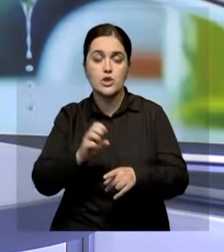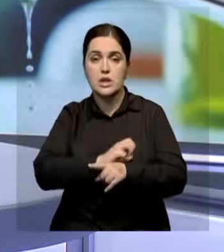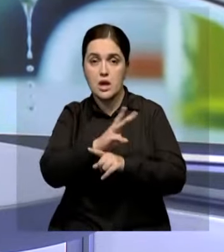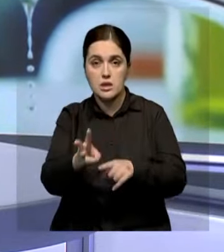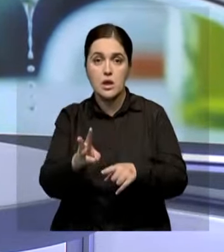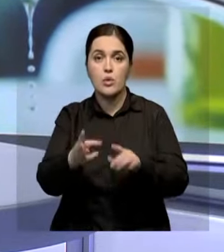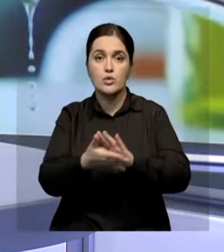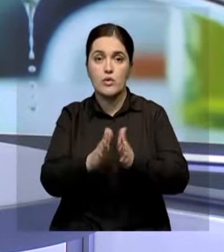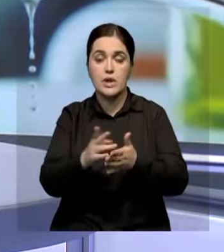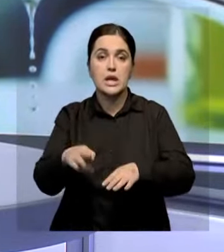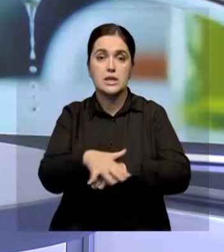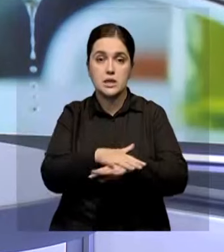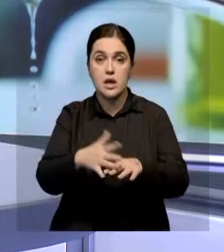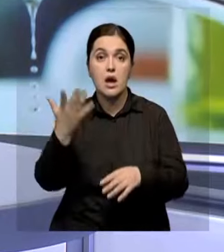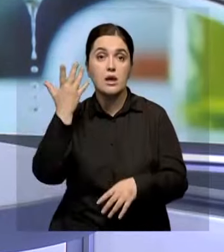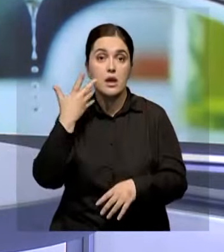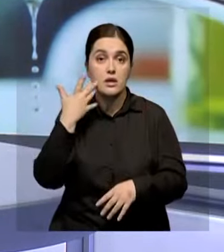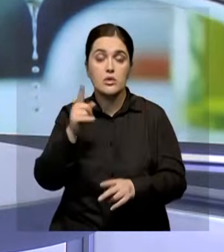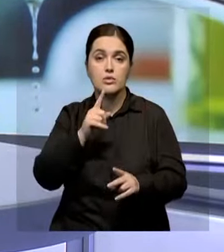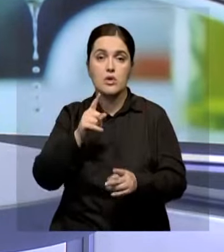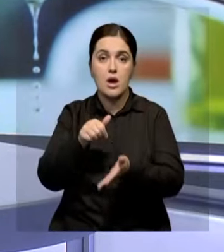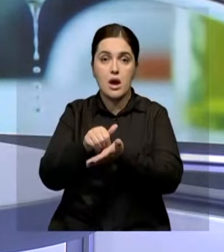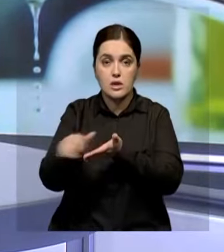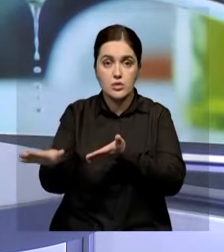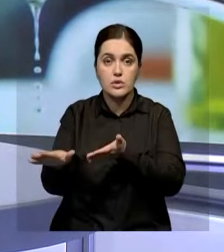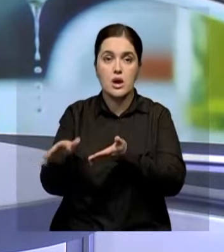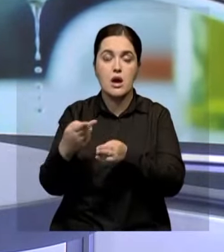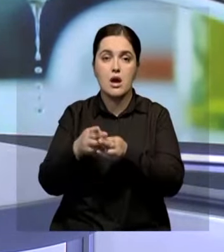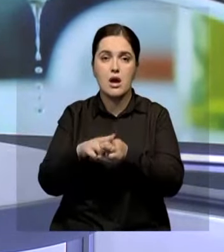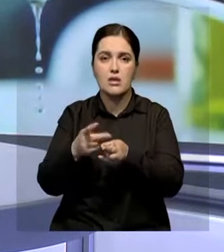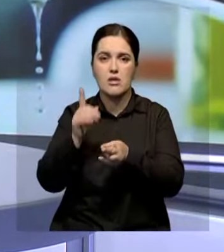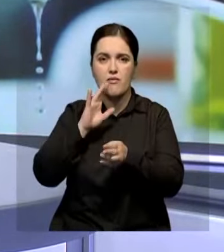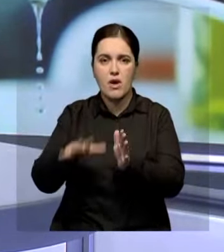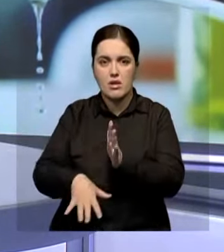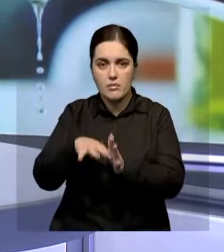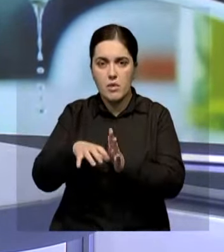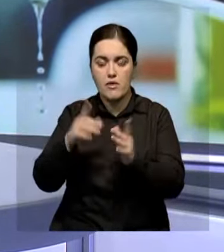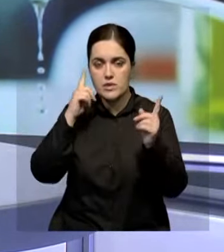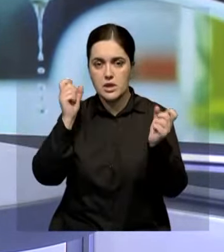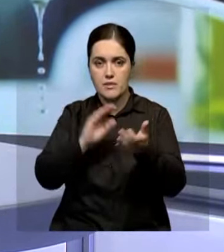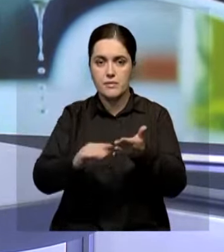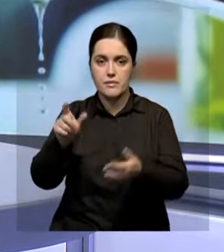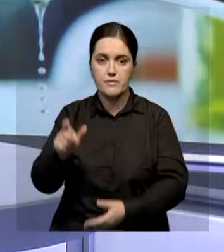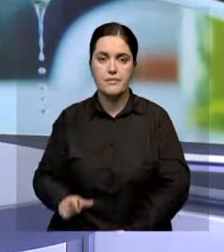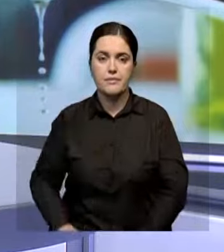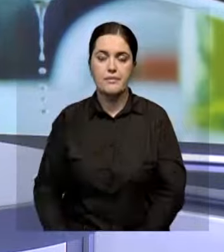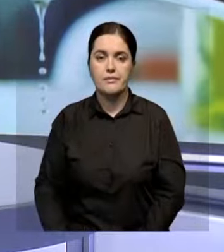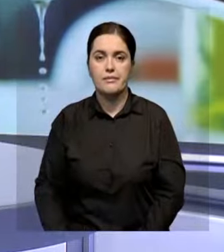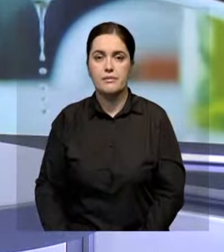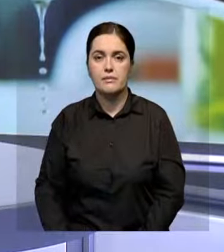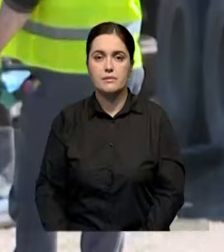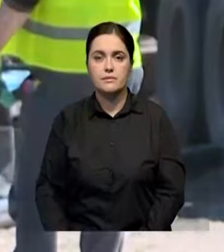чтобы создать бытовые условия для населения. Когда каргалинцы откажутся от колонок и септиков, выясняла Марина Золотарева.